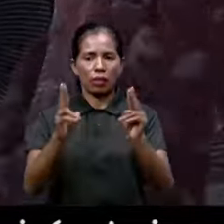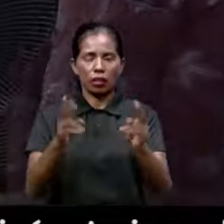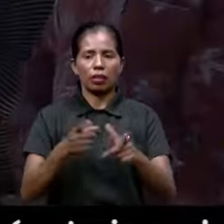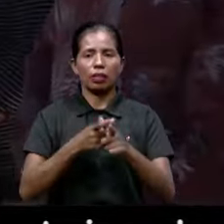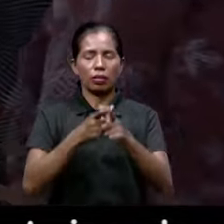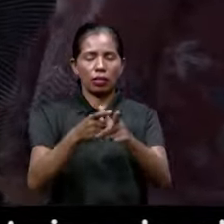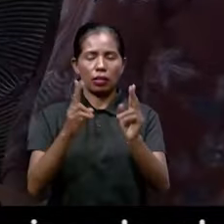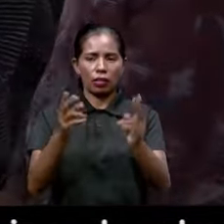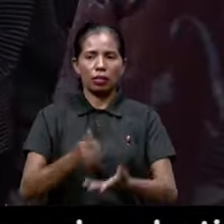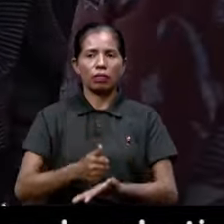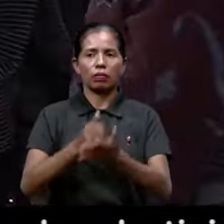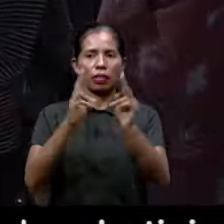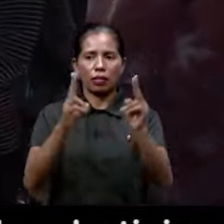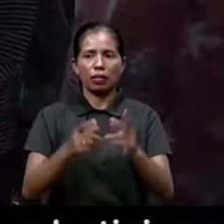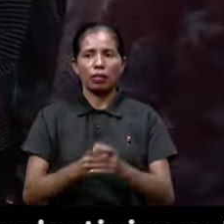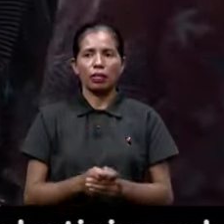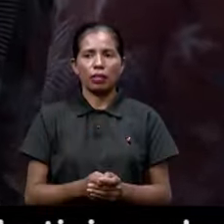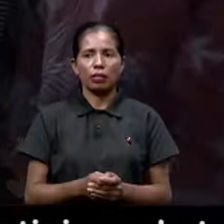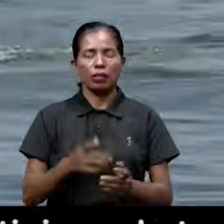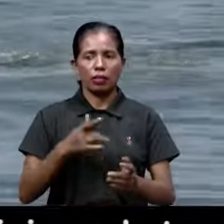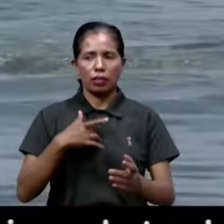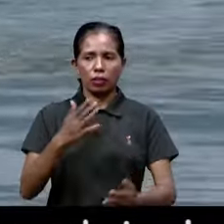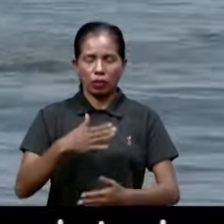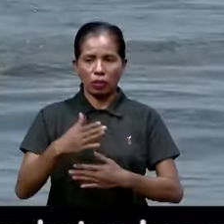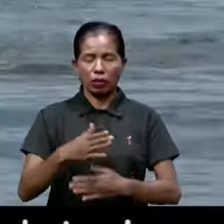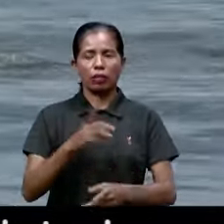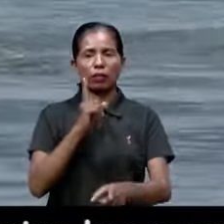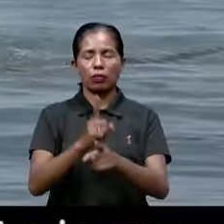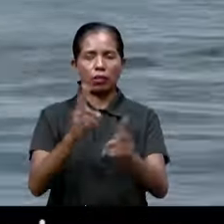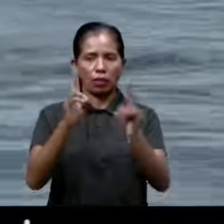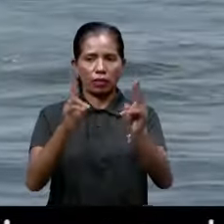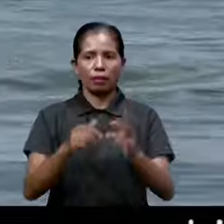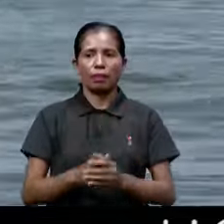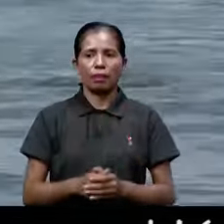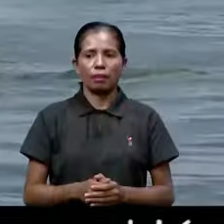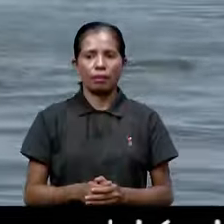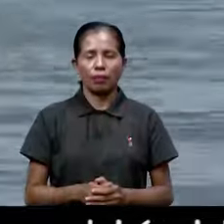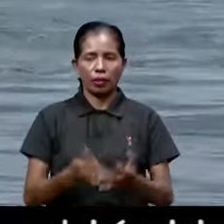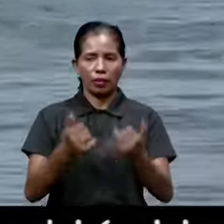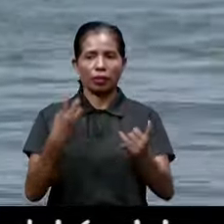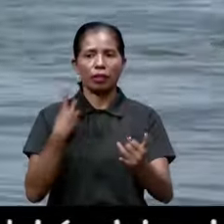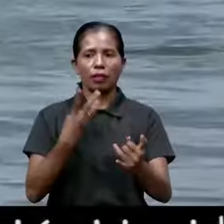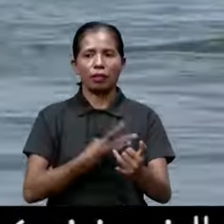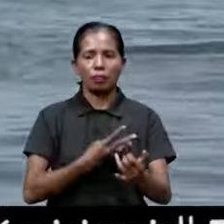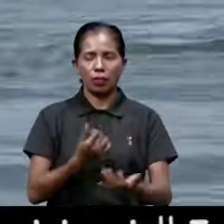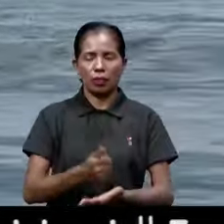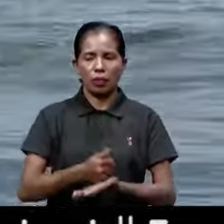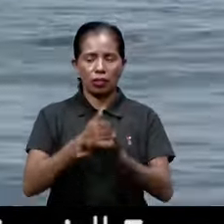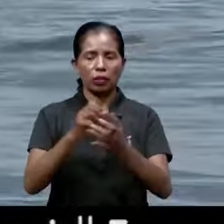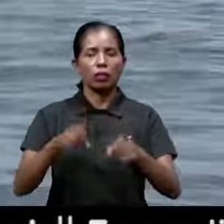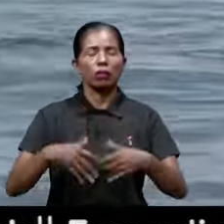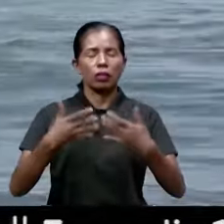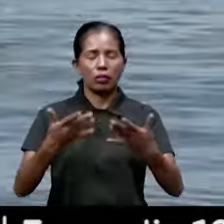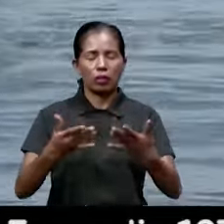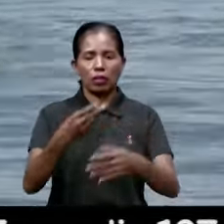melakukan pertolongan dan ini luar biasa dan sangat cepat ini yang kita kita melihat Bagaimana hubungan